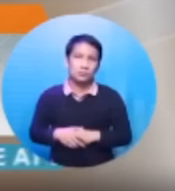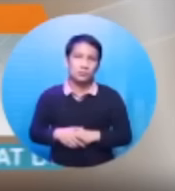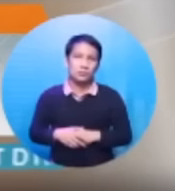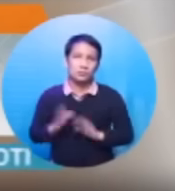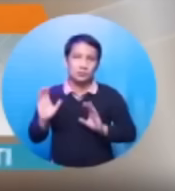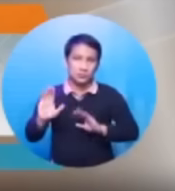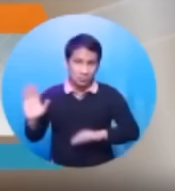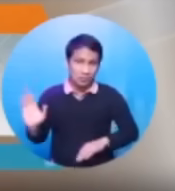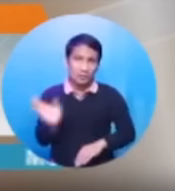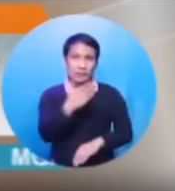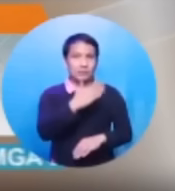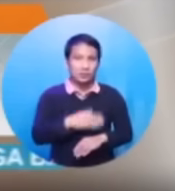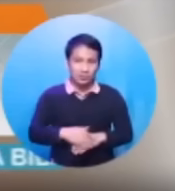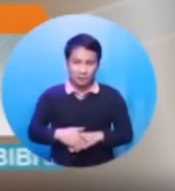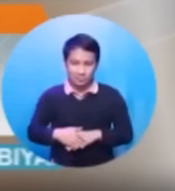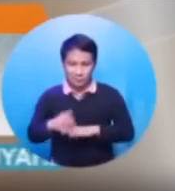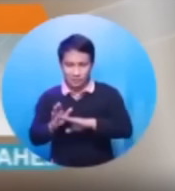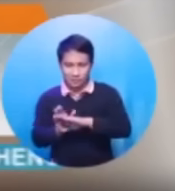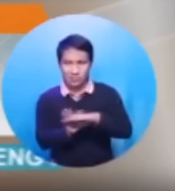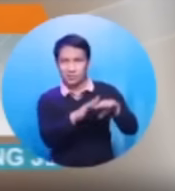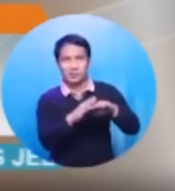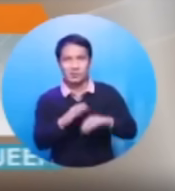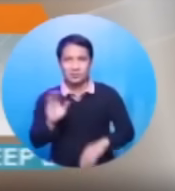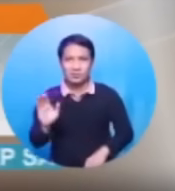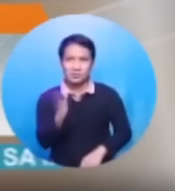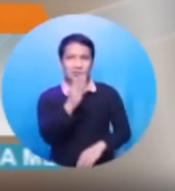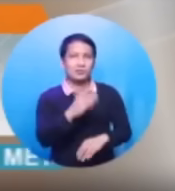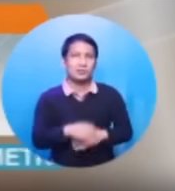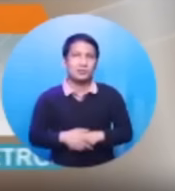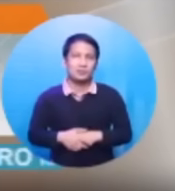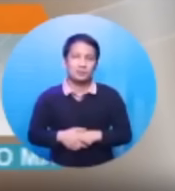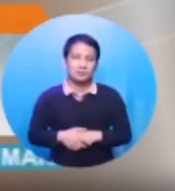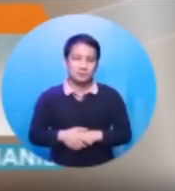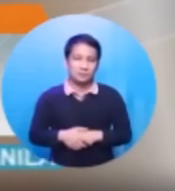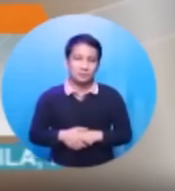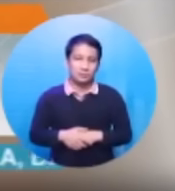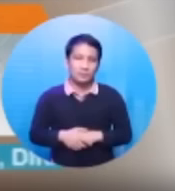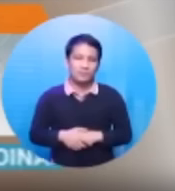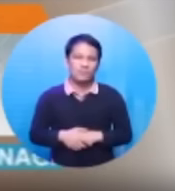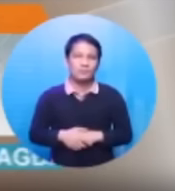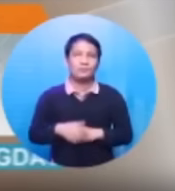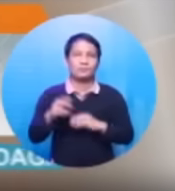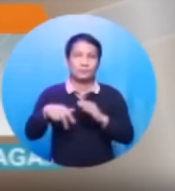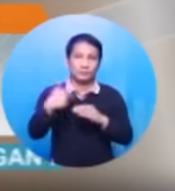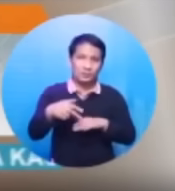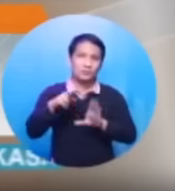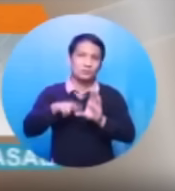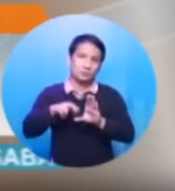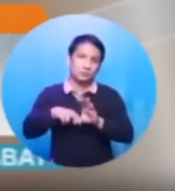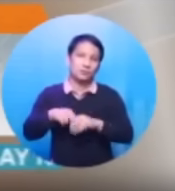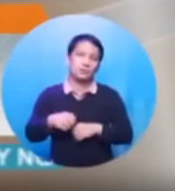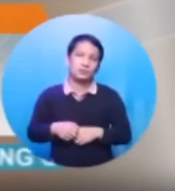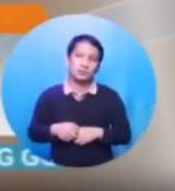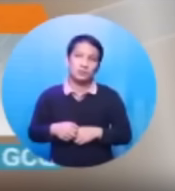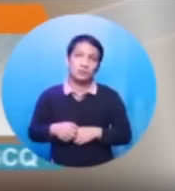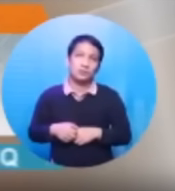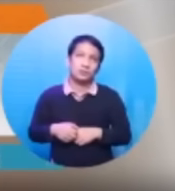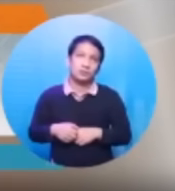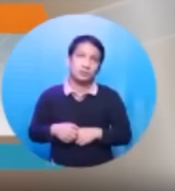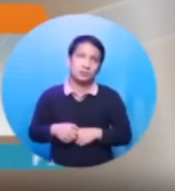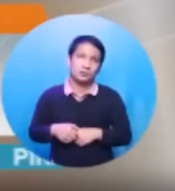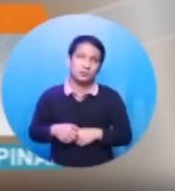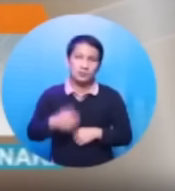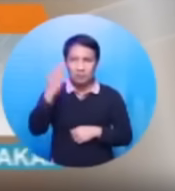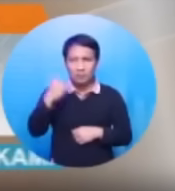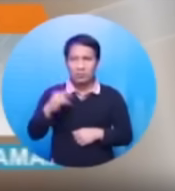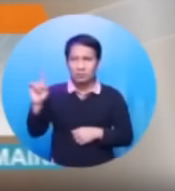Tinapik mo at natumba siya? Naupo siya. Okay. So, tinapik mo hanggang sa napaupo siya? Ganun po nangyari. O,